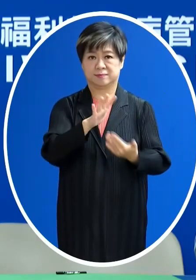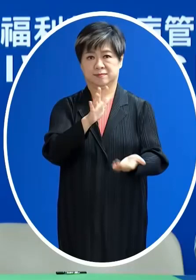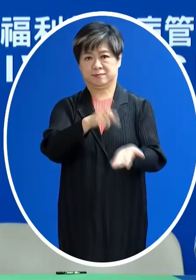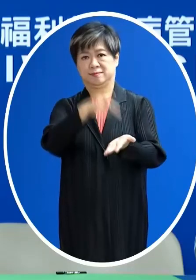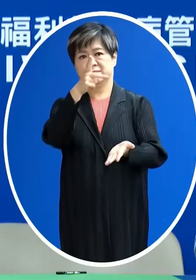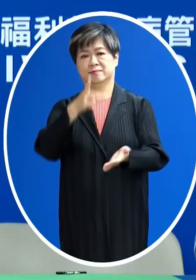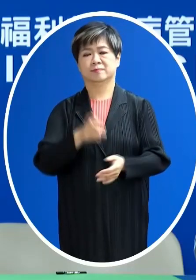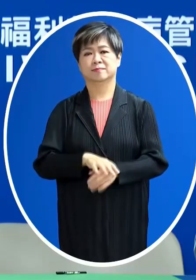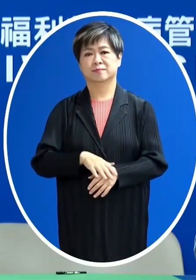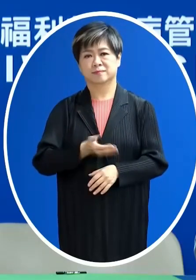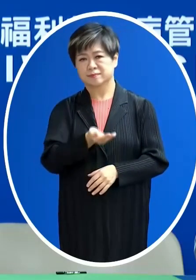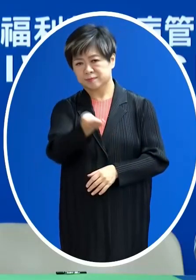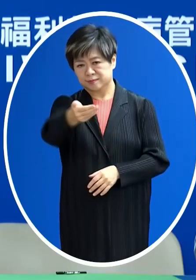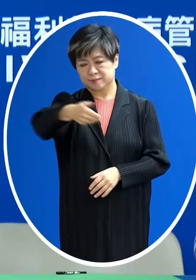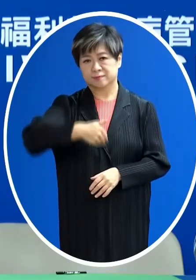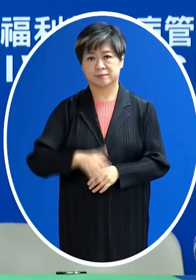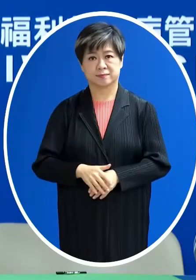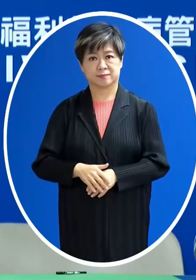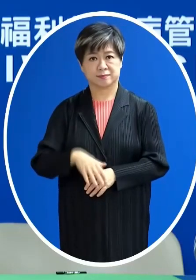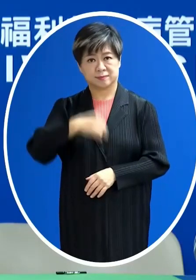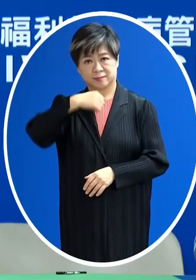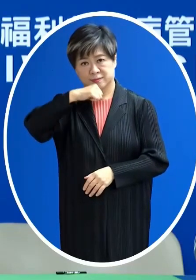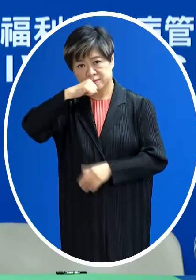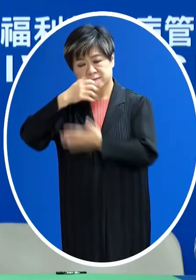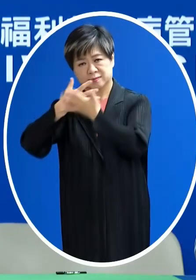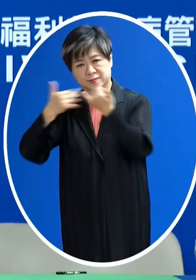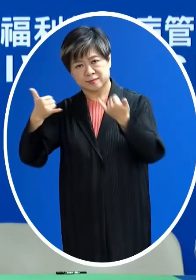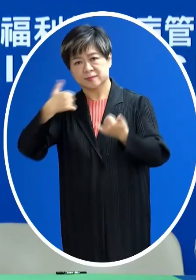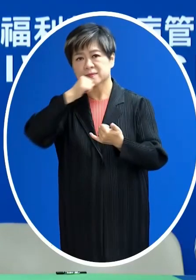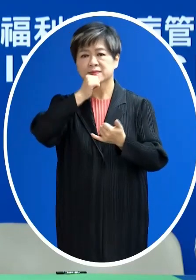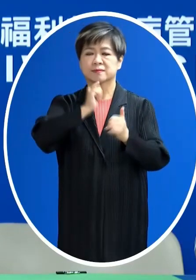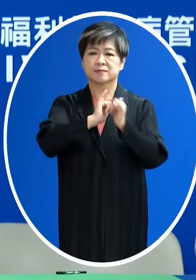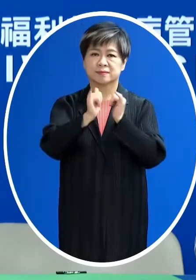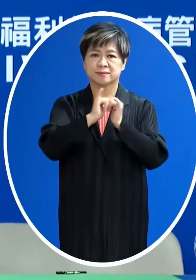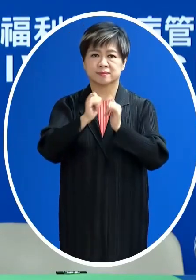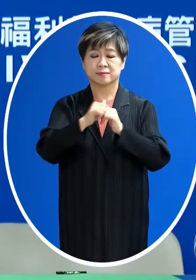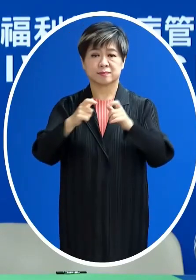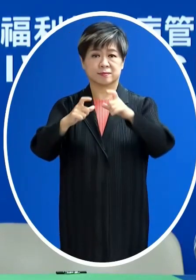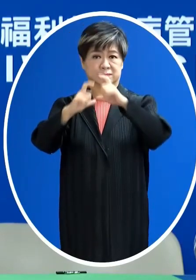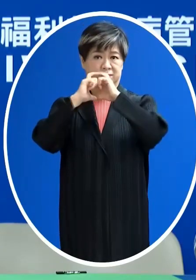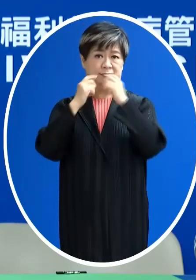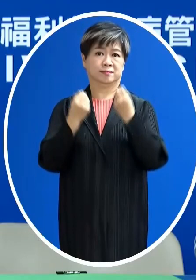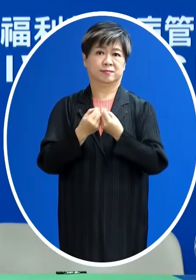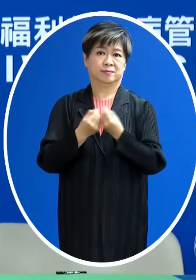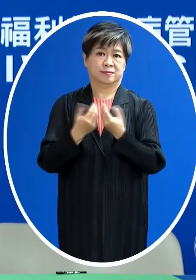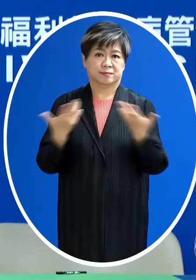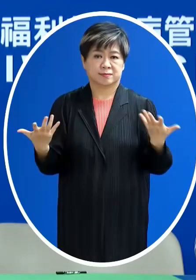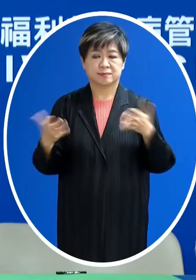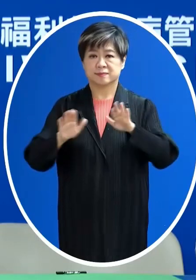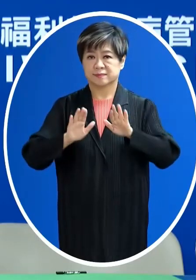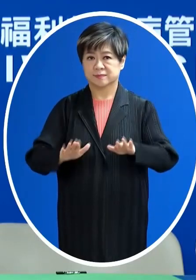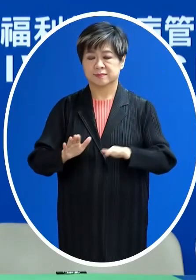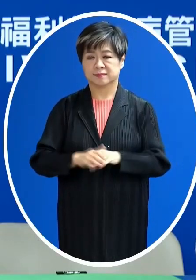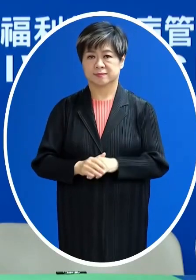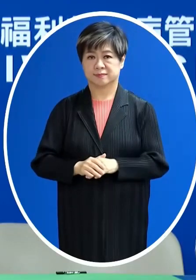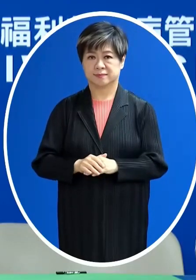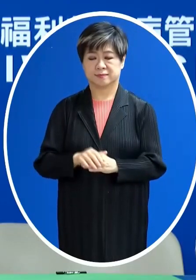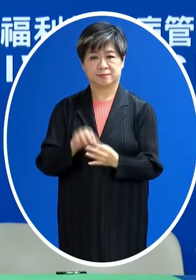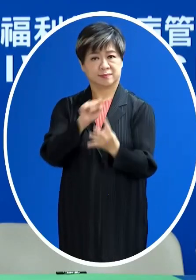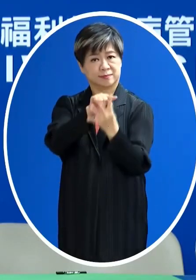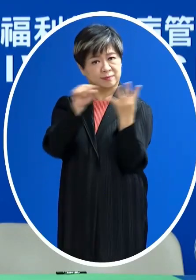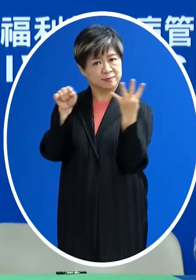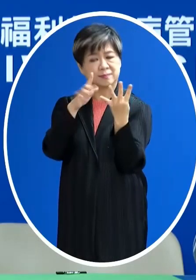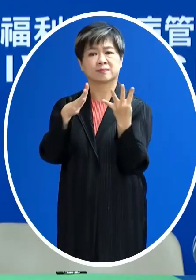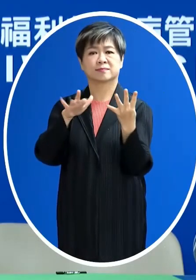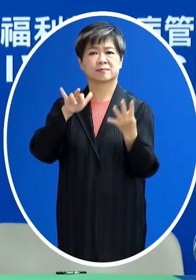台商台生、哦、或者是台胞要返回国门，其实我们现在现有的四个航点